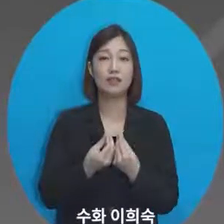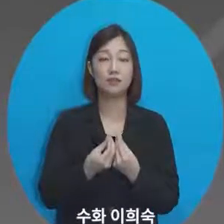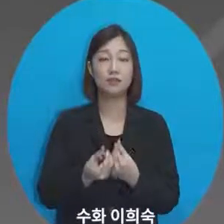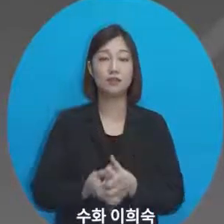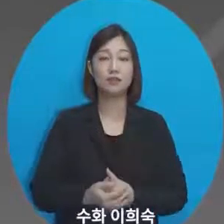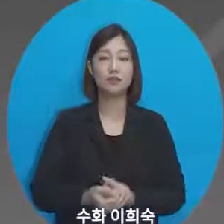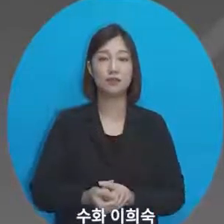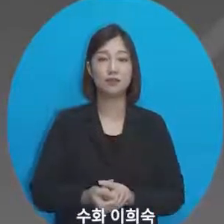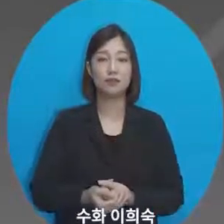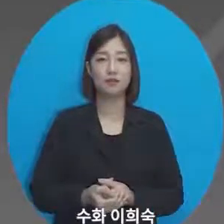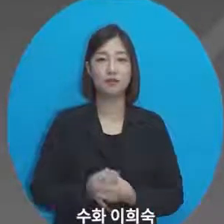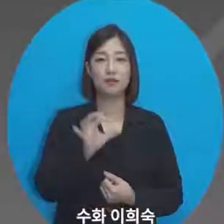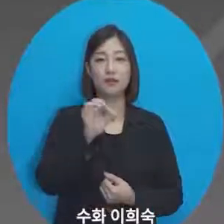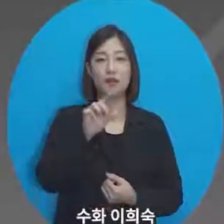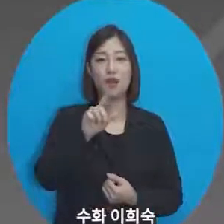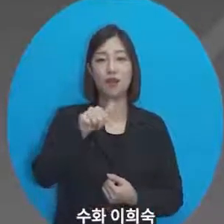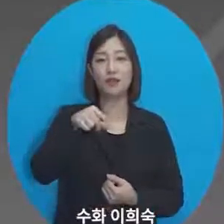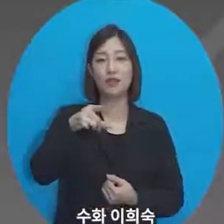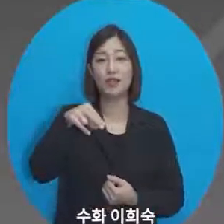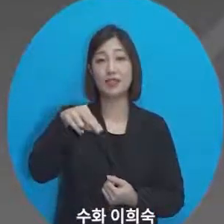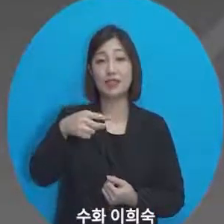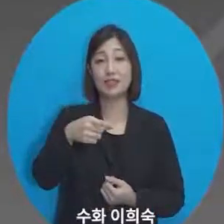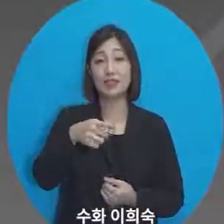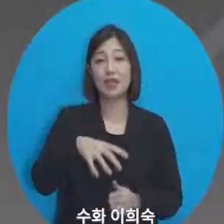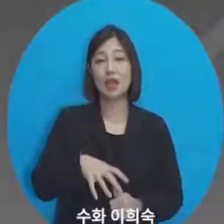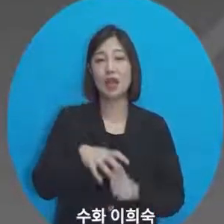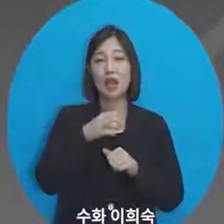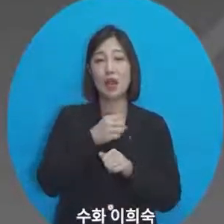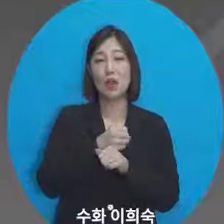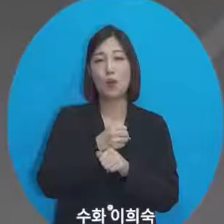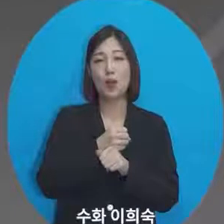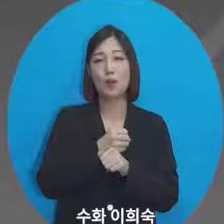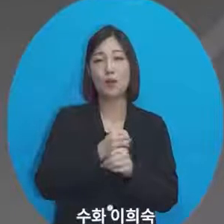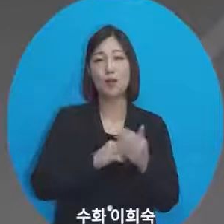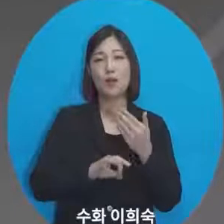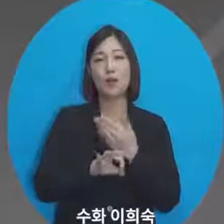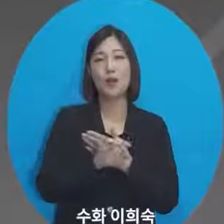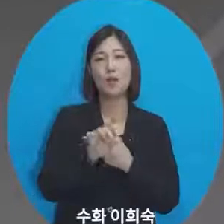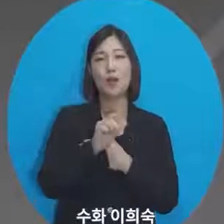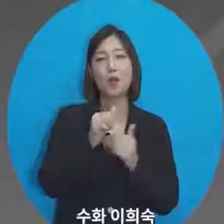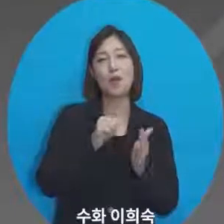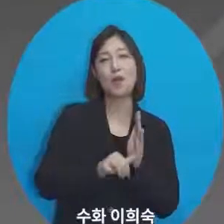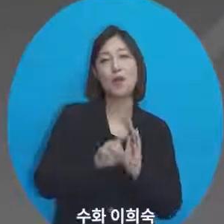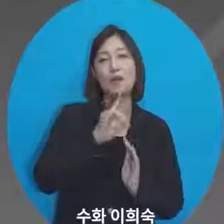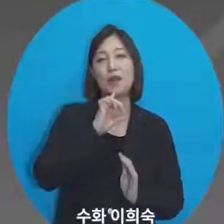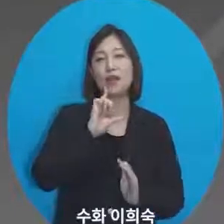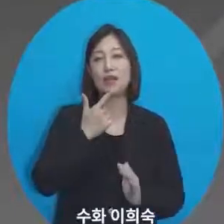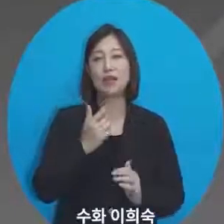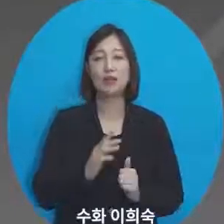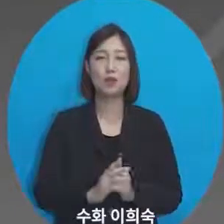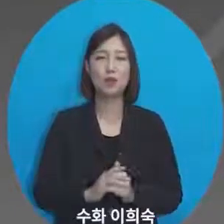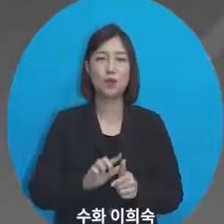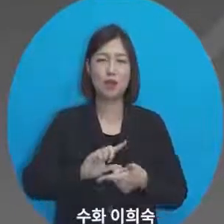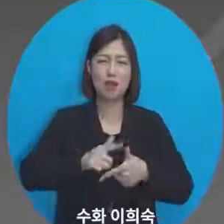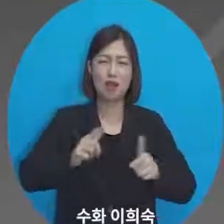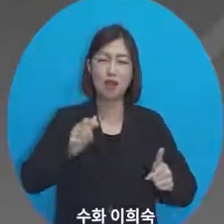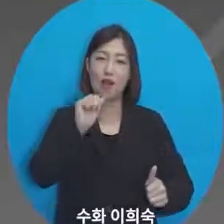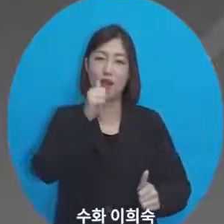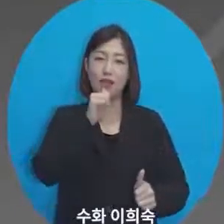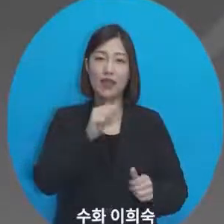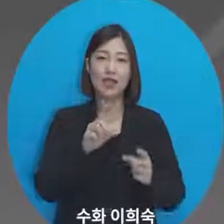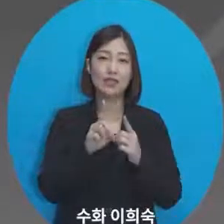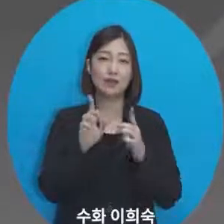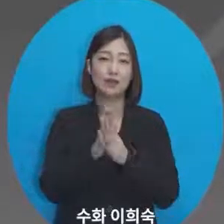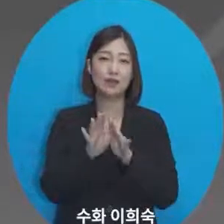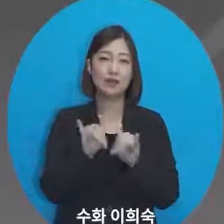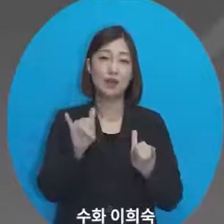플로어로 모든 이용자가 접근하게 되면 여기서부터는 인적 그리고 각종 다양한 안내 체계 등등을